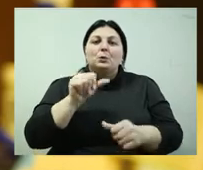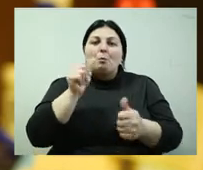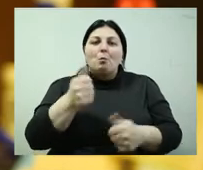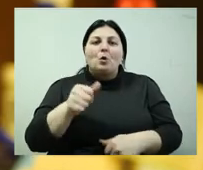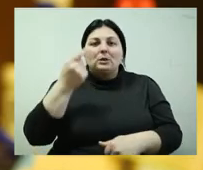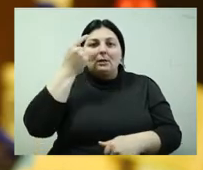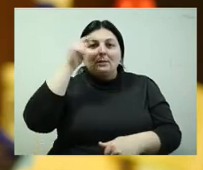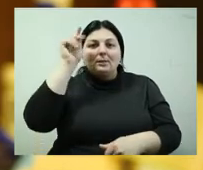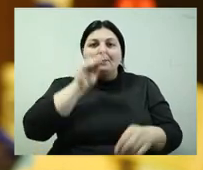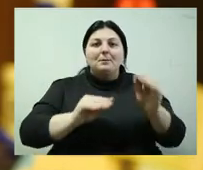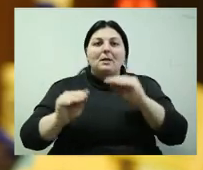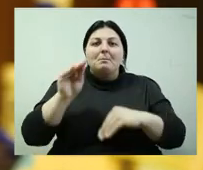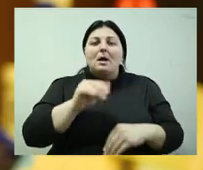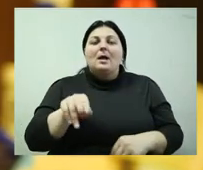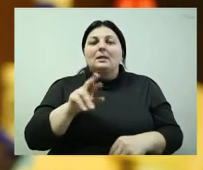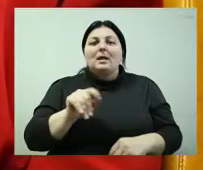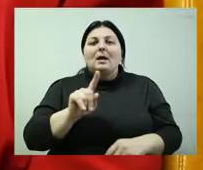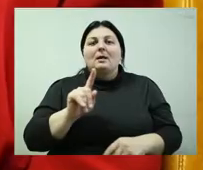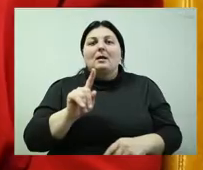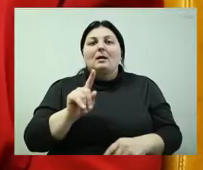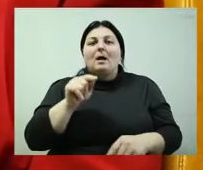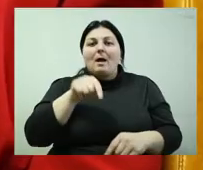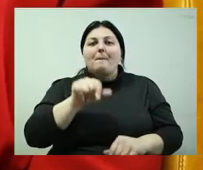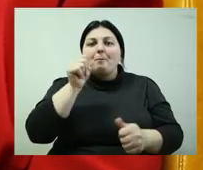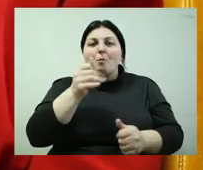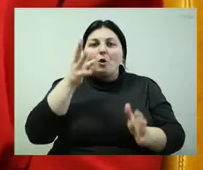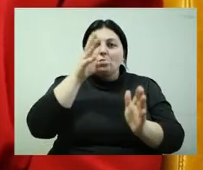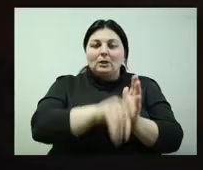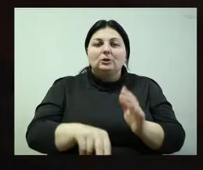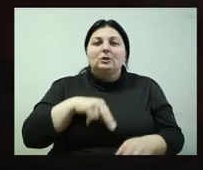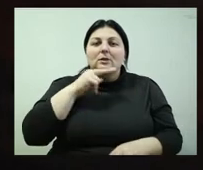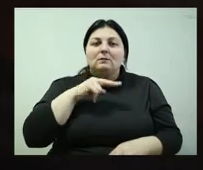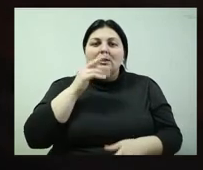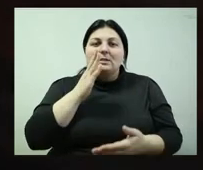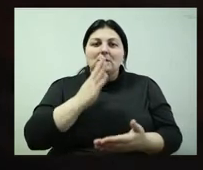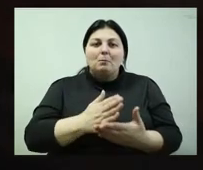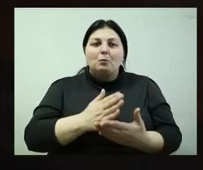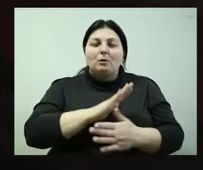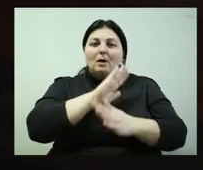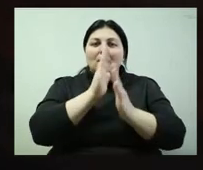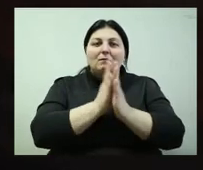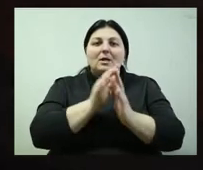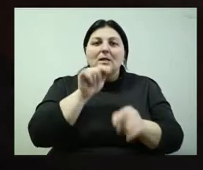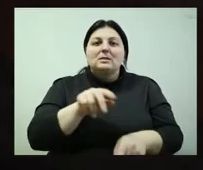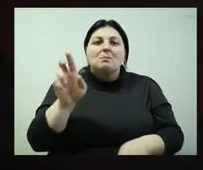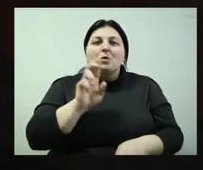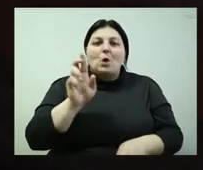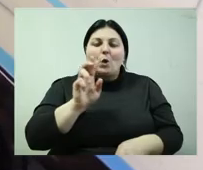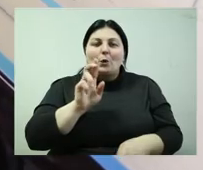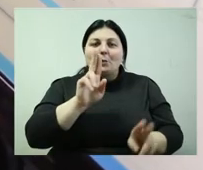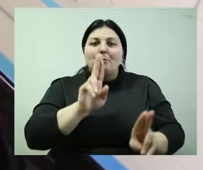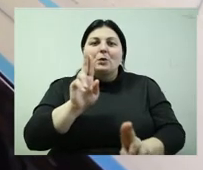დაიგეგმოს მკურნალობა. რაც შეეხება უნარებსა და პირობულ მახასიათებლებს, როდესაც ადამიანი